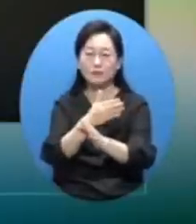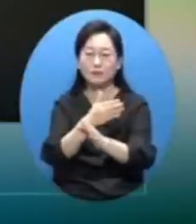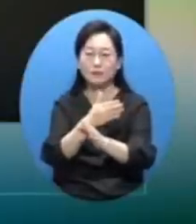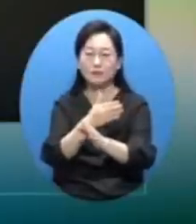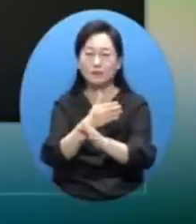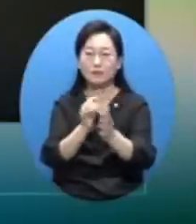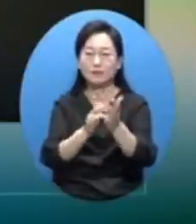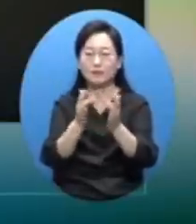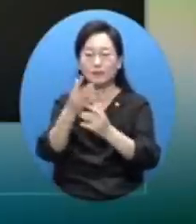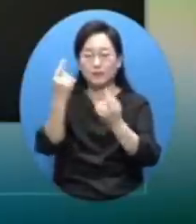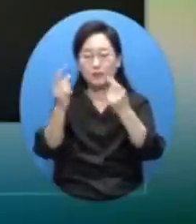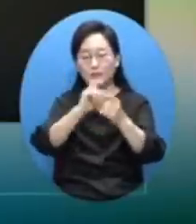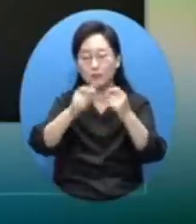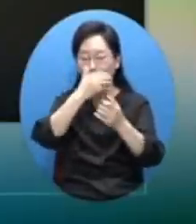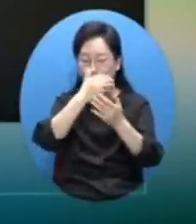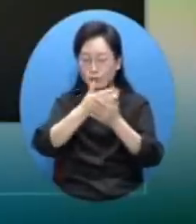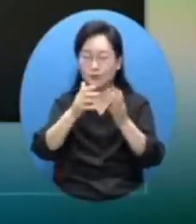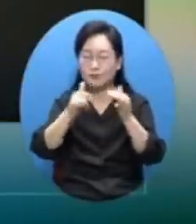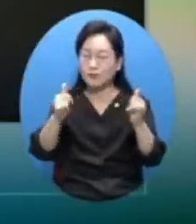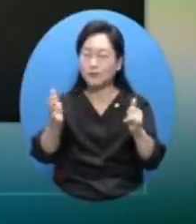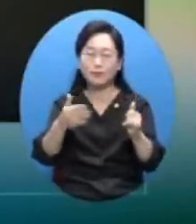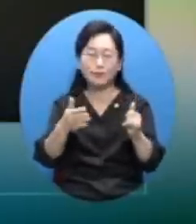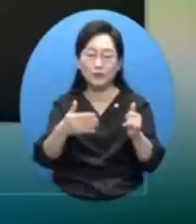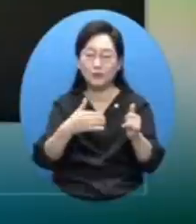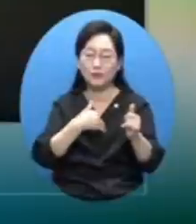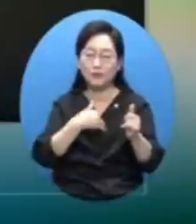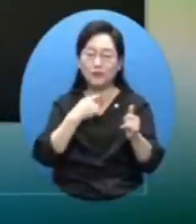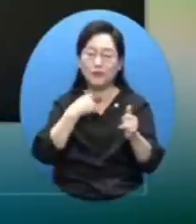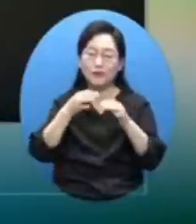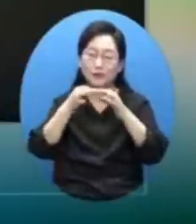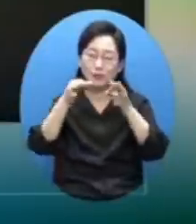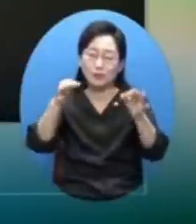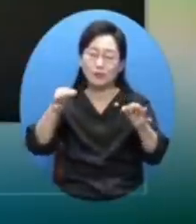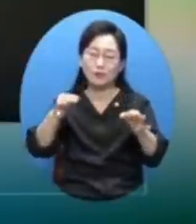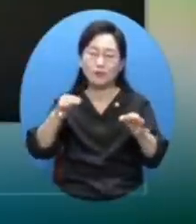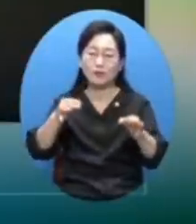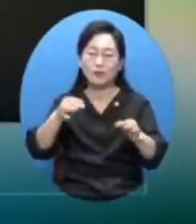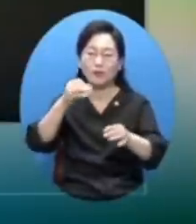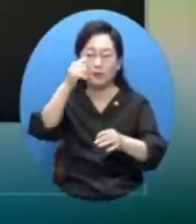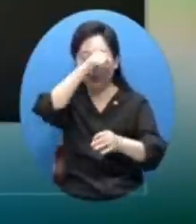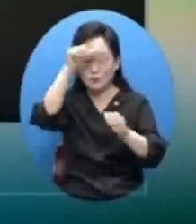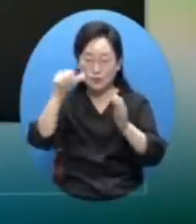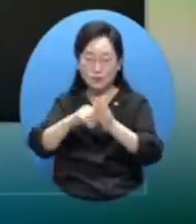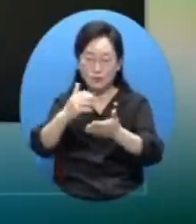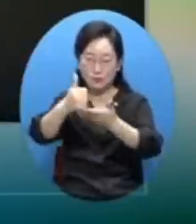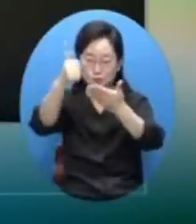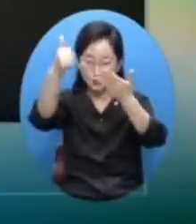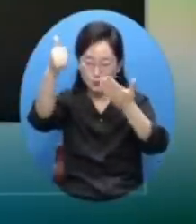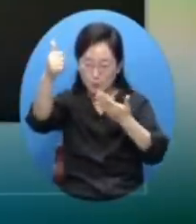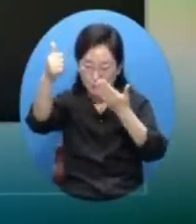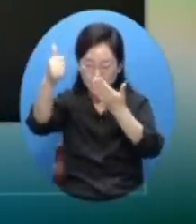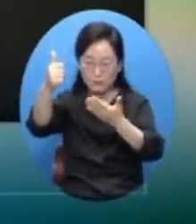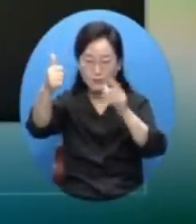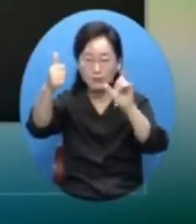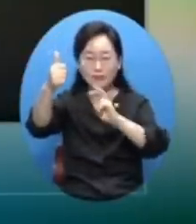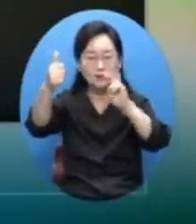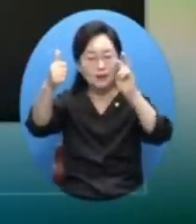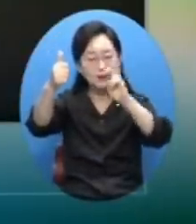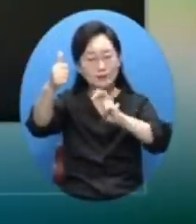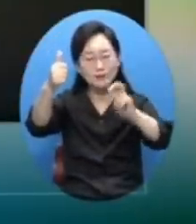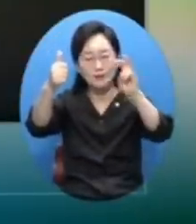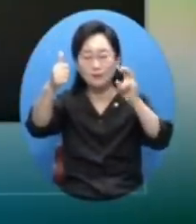보다 더 귀한 분이 없습니다 나는이 목소리를 한평생 주님께 바쳐서 주님을 찬양하며 살기 원합니다